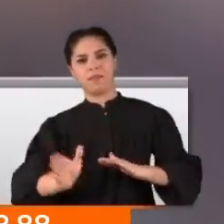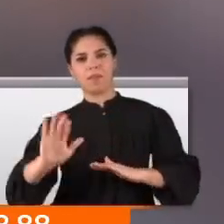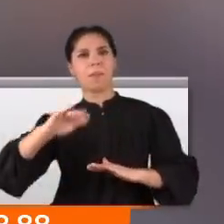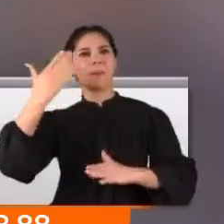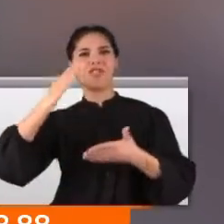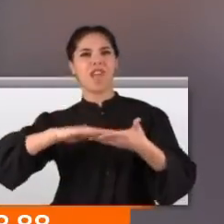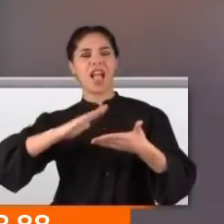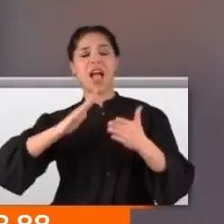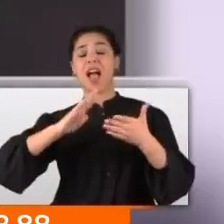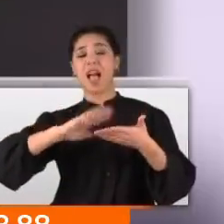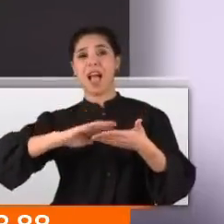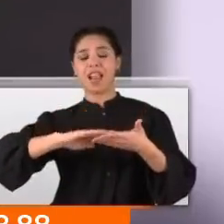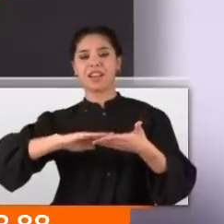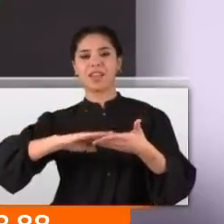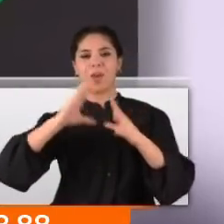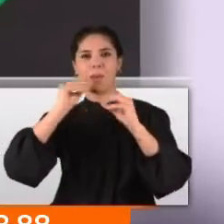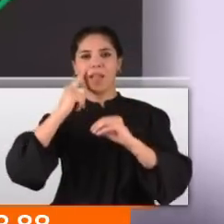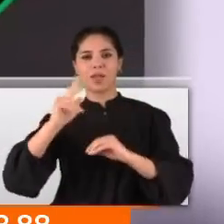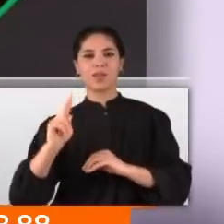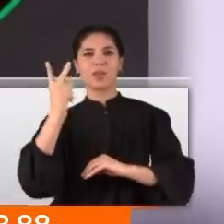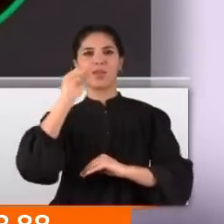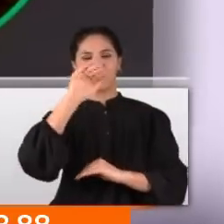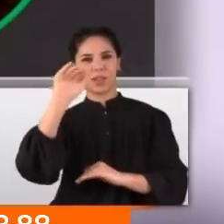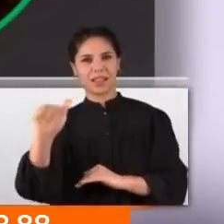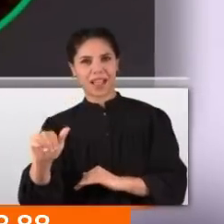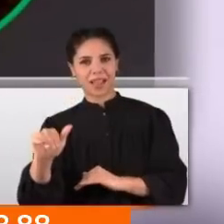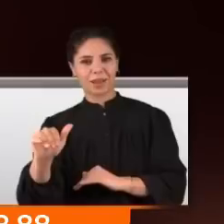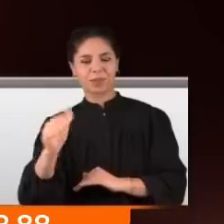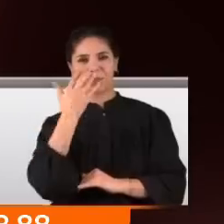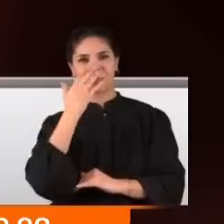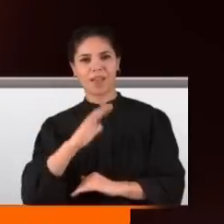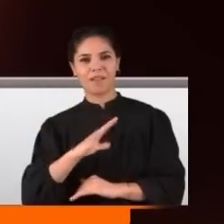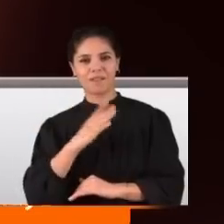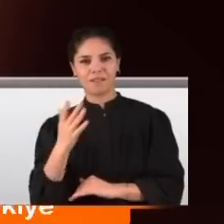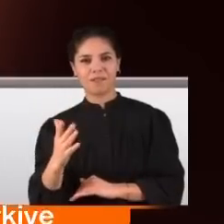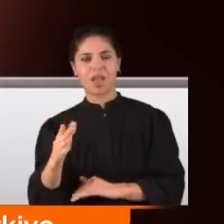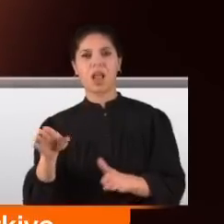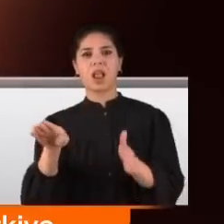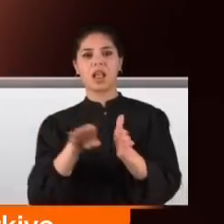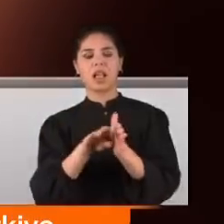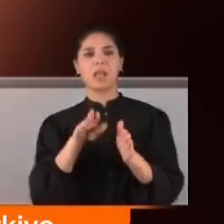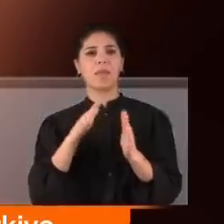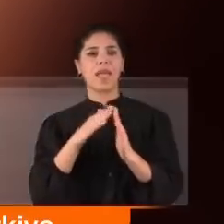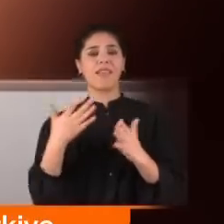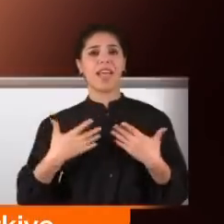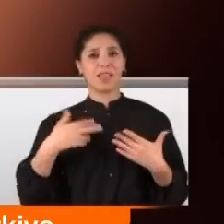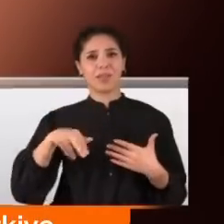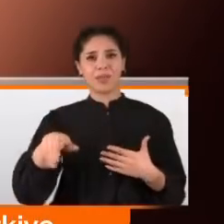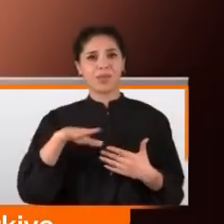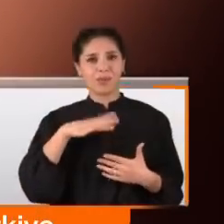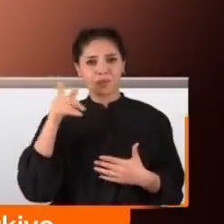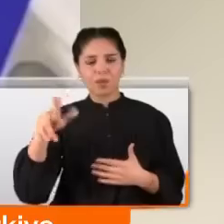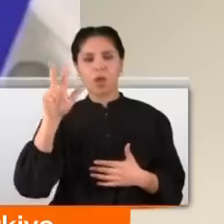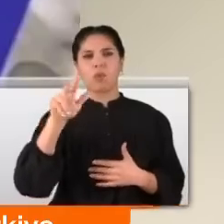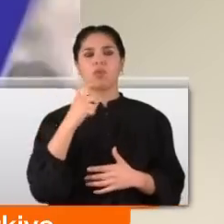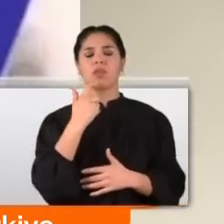bir arkadaşı daha elinde pastasıyla ona sürpriz yapmak için kapısında bekliyordu. Kaldırımda evine doğru heyecanla yürürken